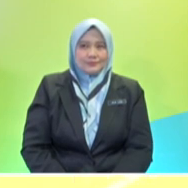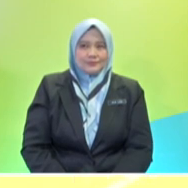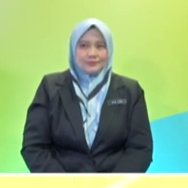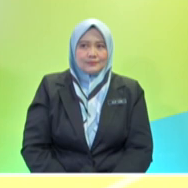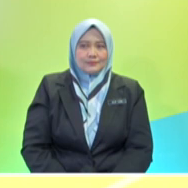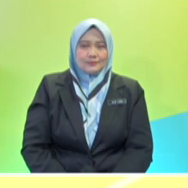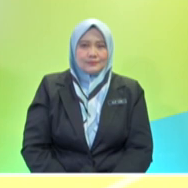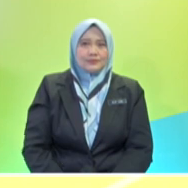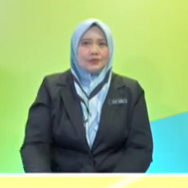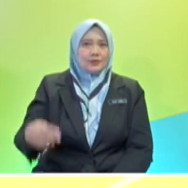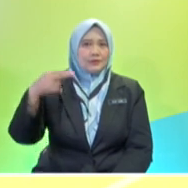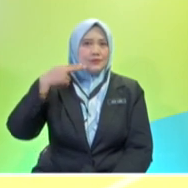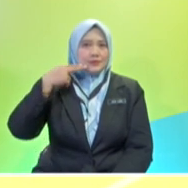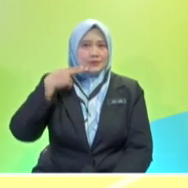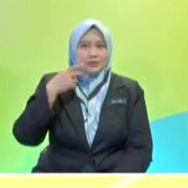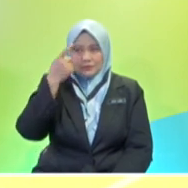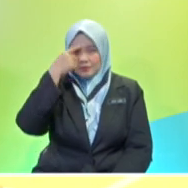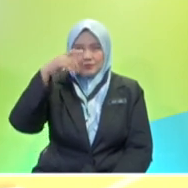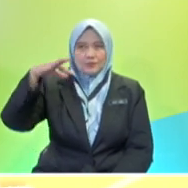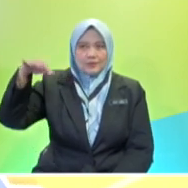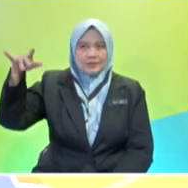Hanan, silakan Hanan.